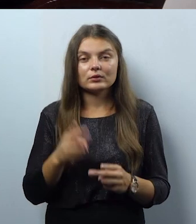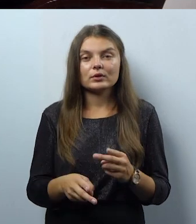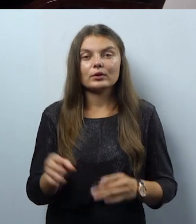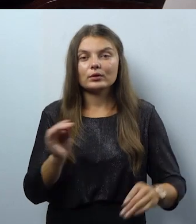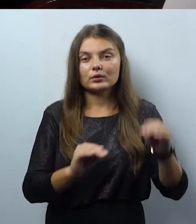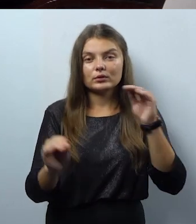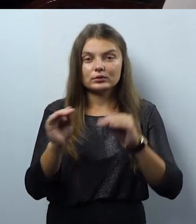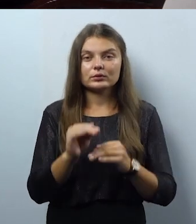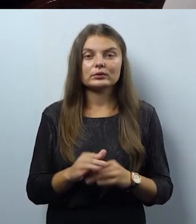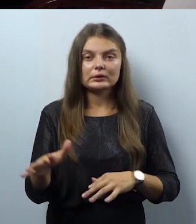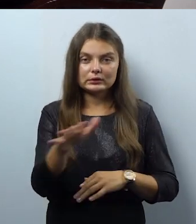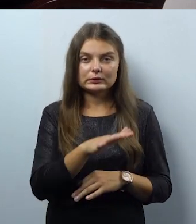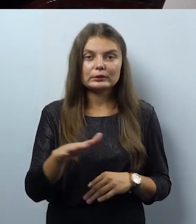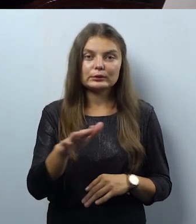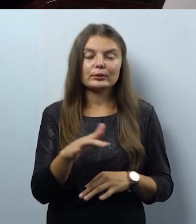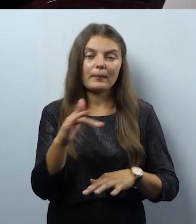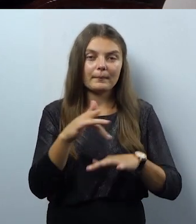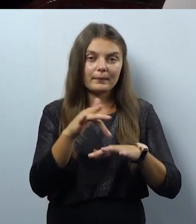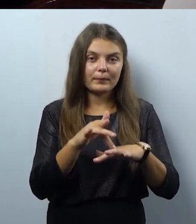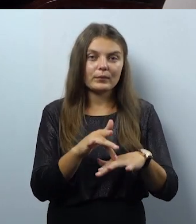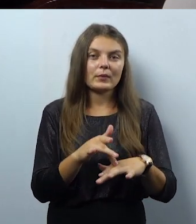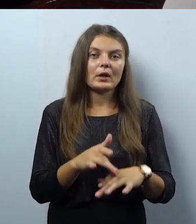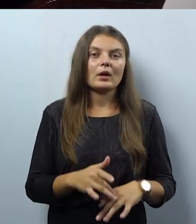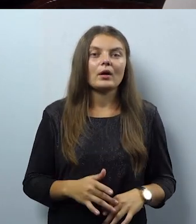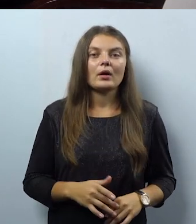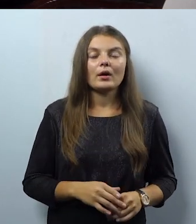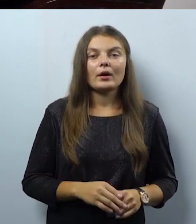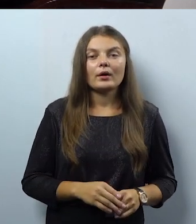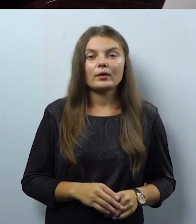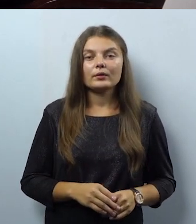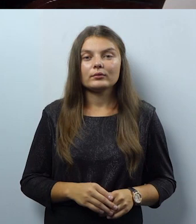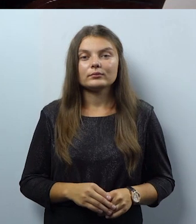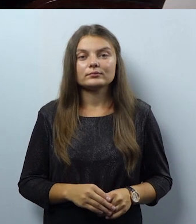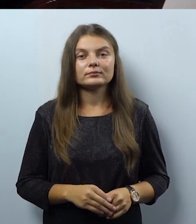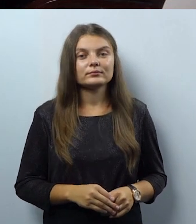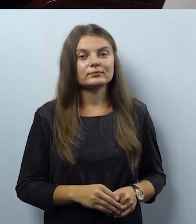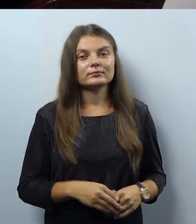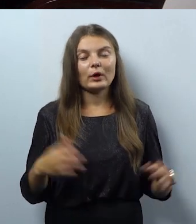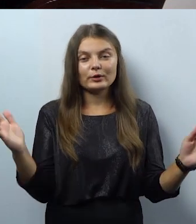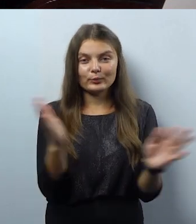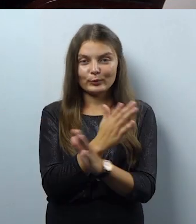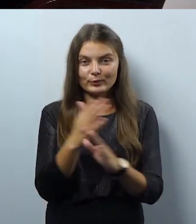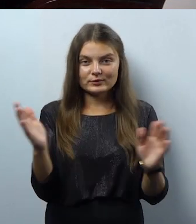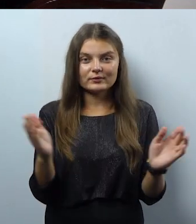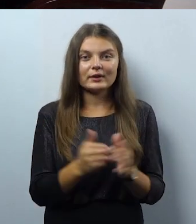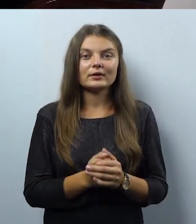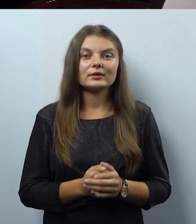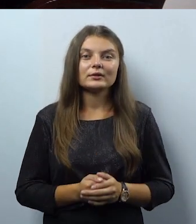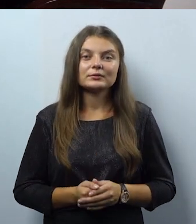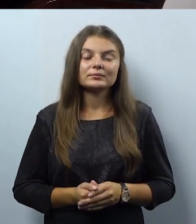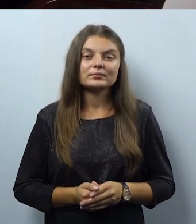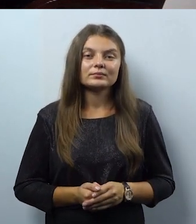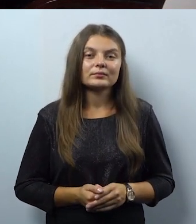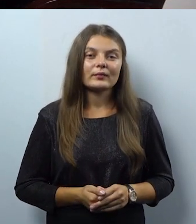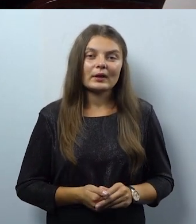написали, створення на території міста Бурштин постійно діючої системи моніторингу атмосферного повітря. А також було запропоновано заходи